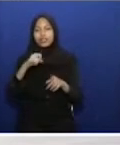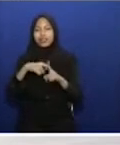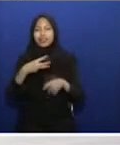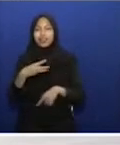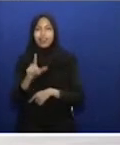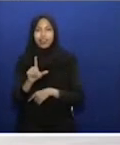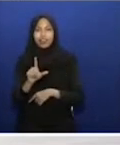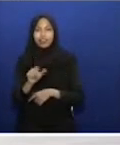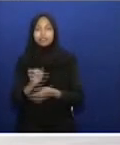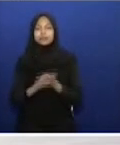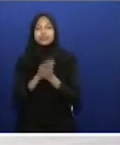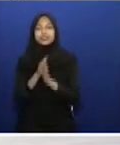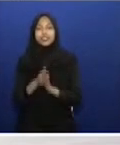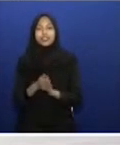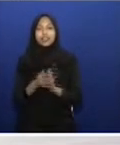Saya mau ceritakan nikel.